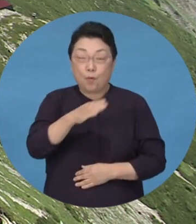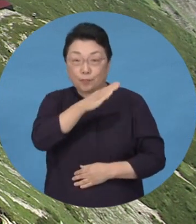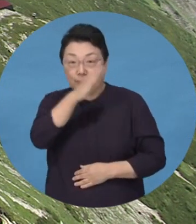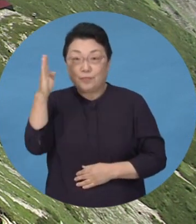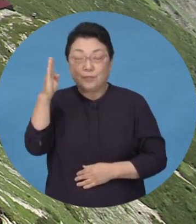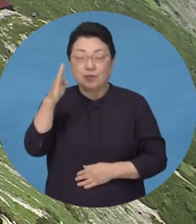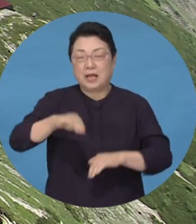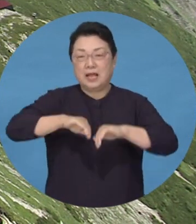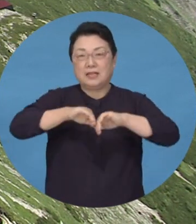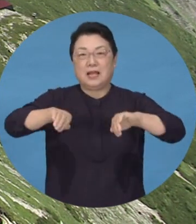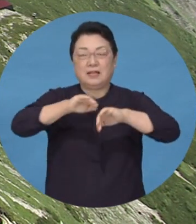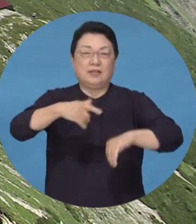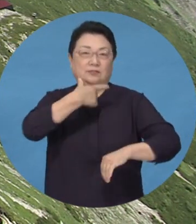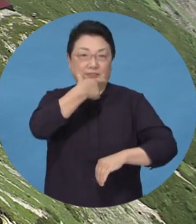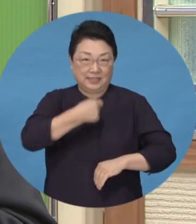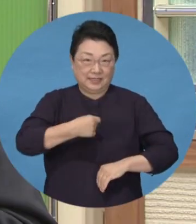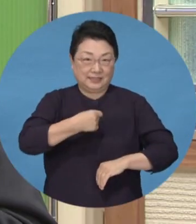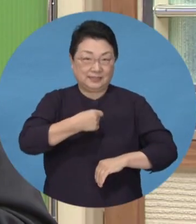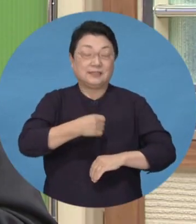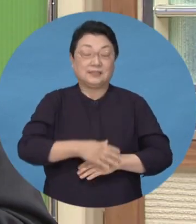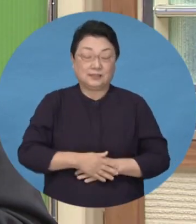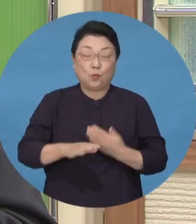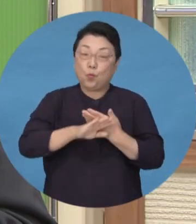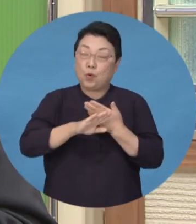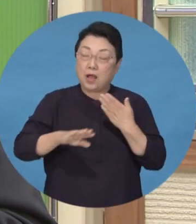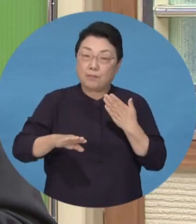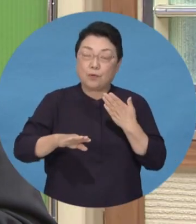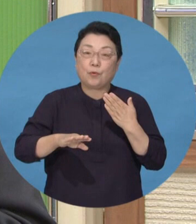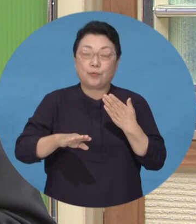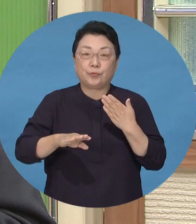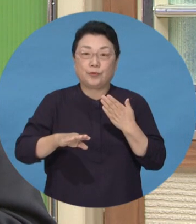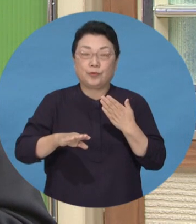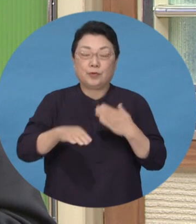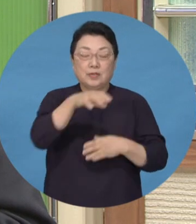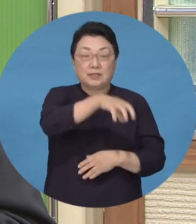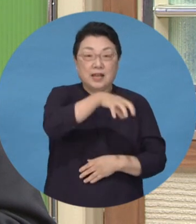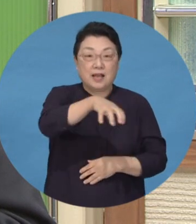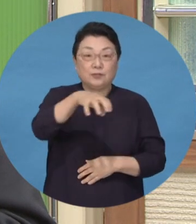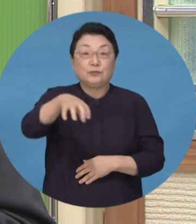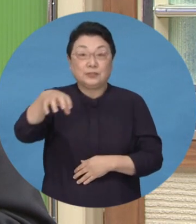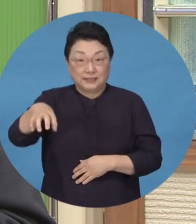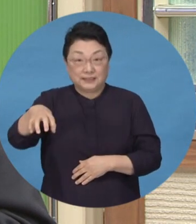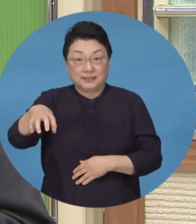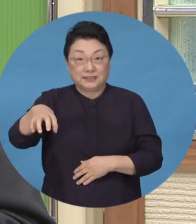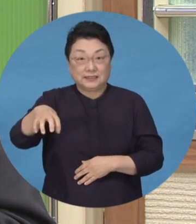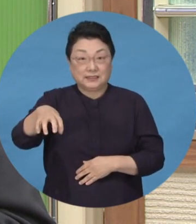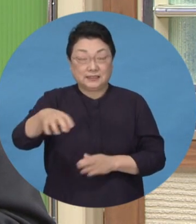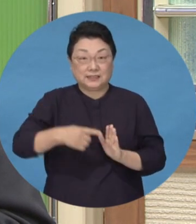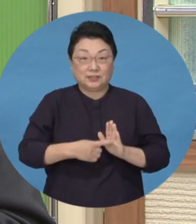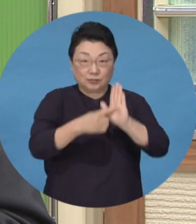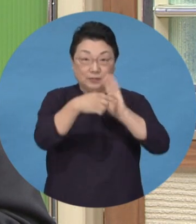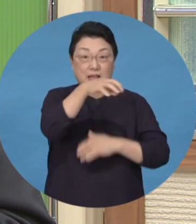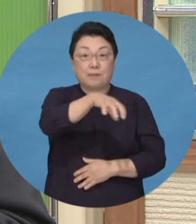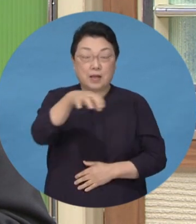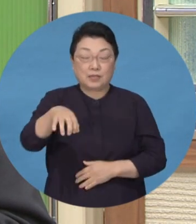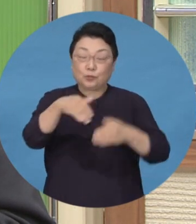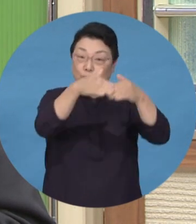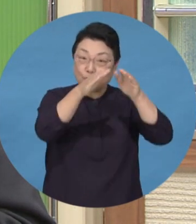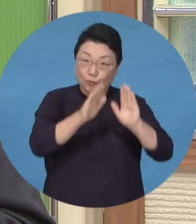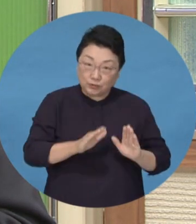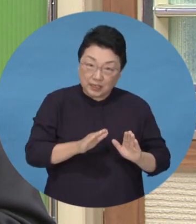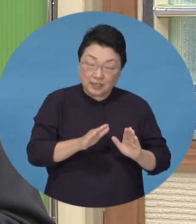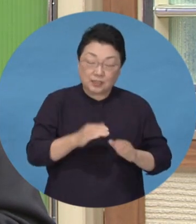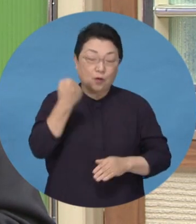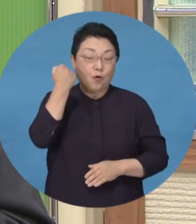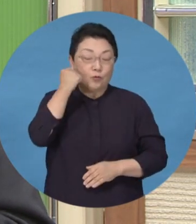開発もしていきたいと思いますしその他各地ですねえ昇仙峡ですとか